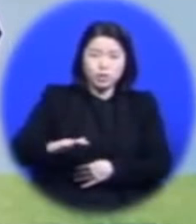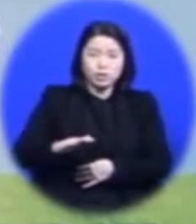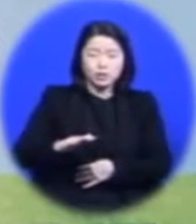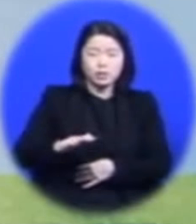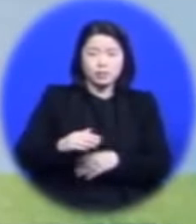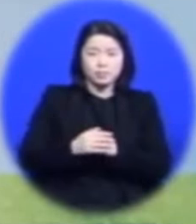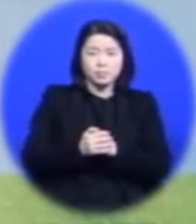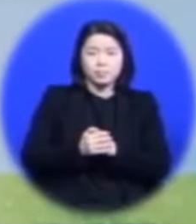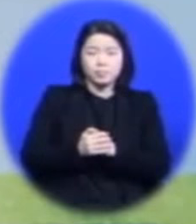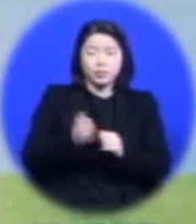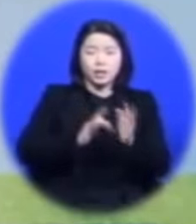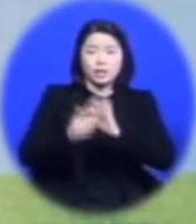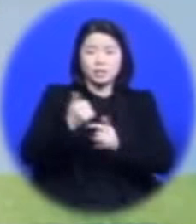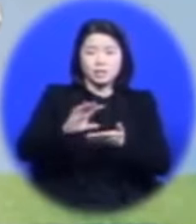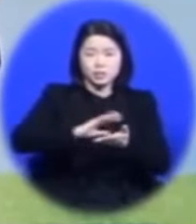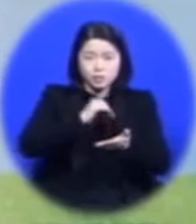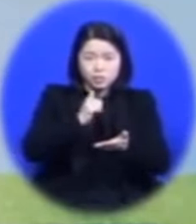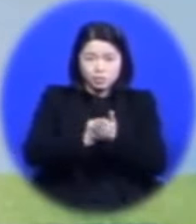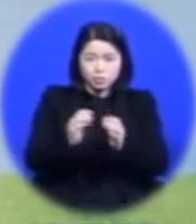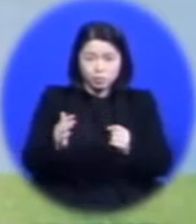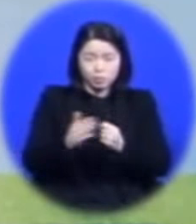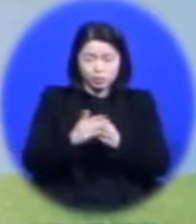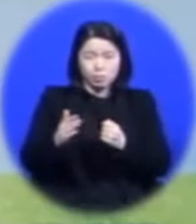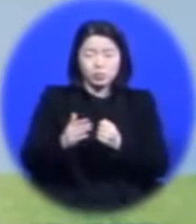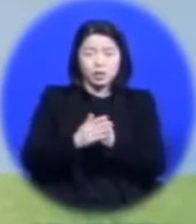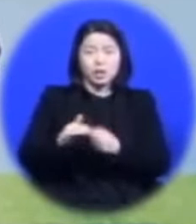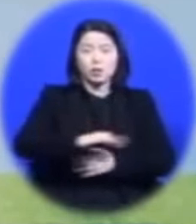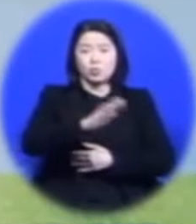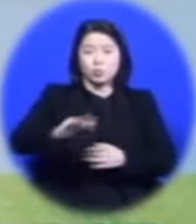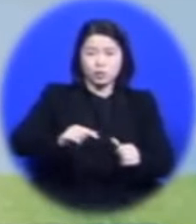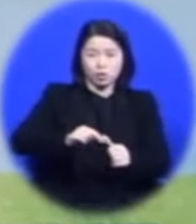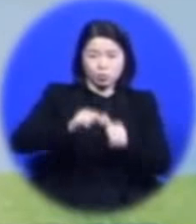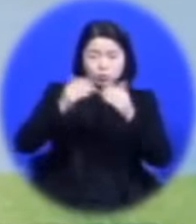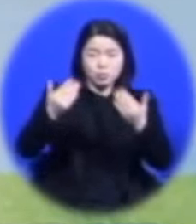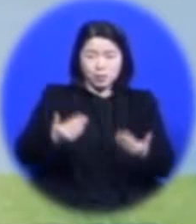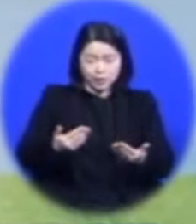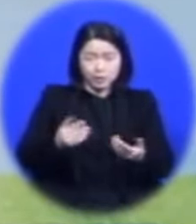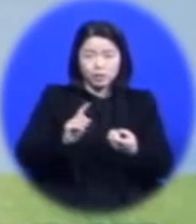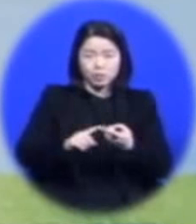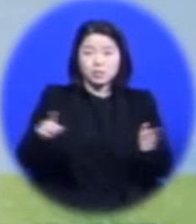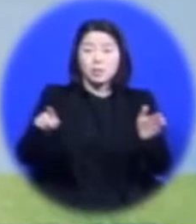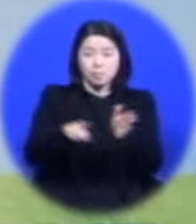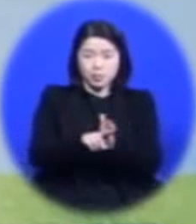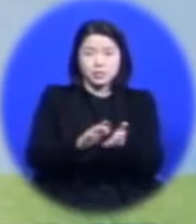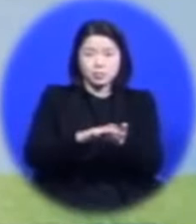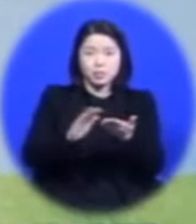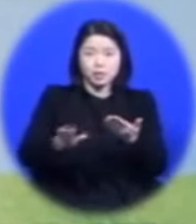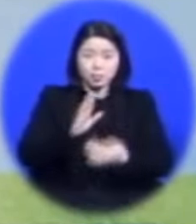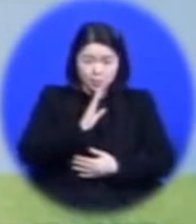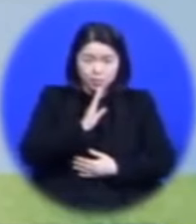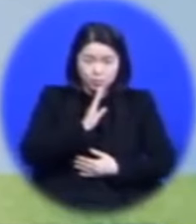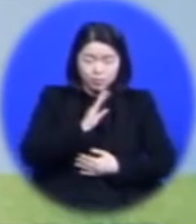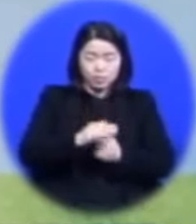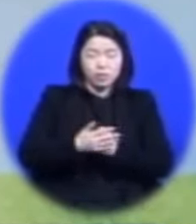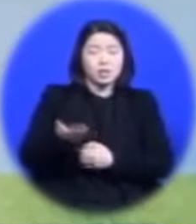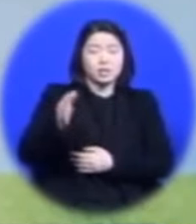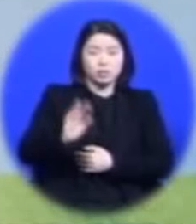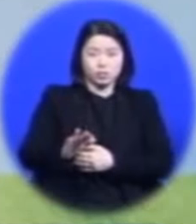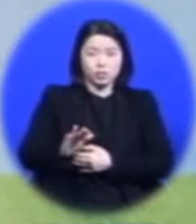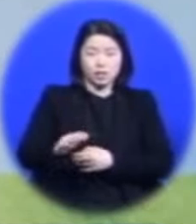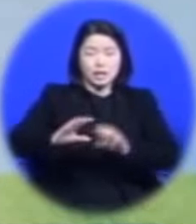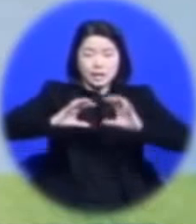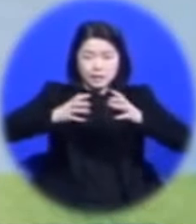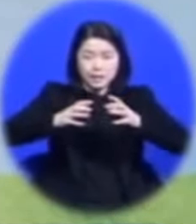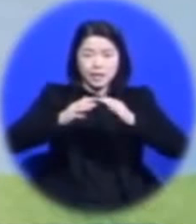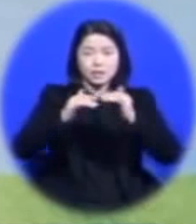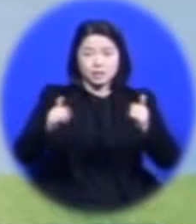우리는 예수 그리스도로 인해서 우리가 구원받았음을 믿습니다 그죠 그런데 세상